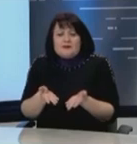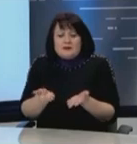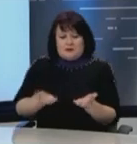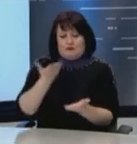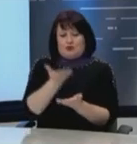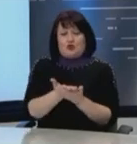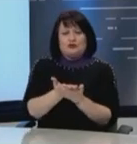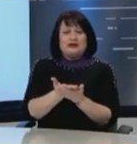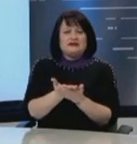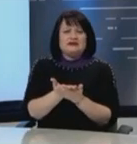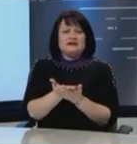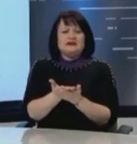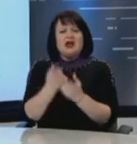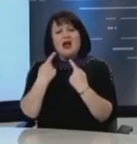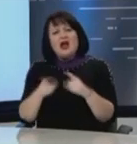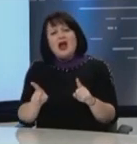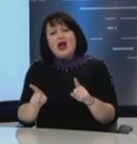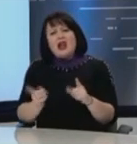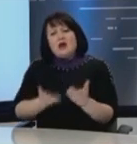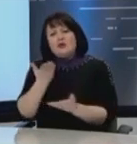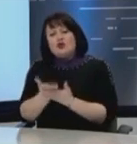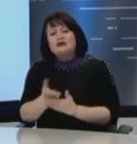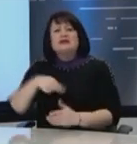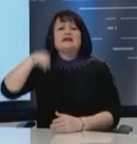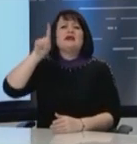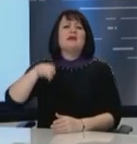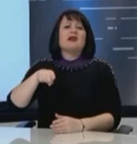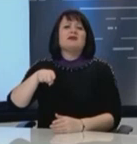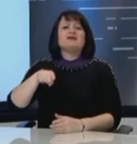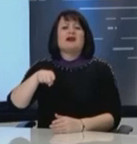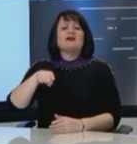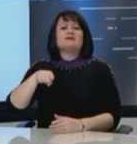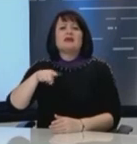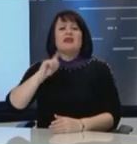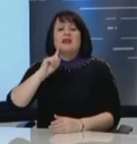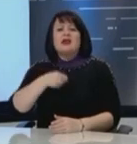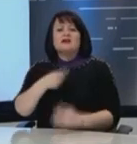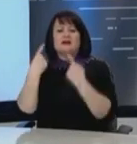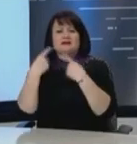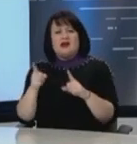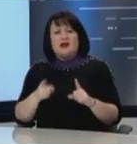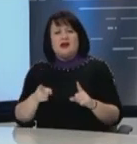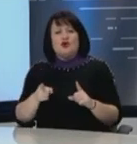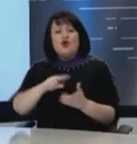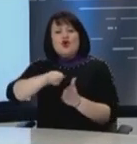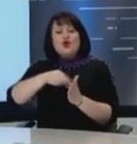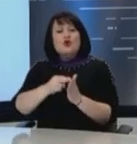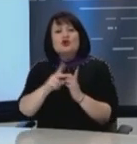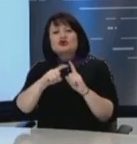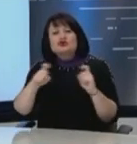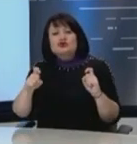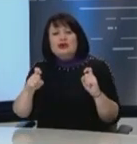διάταξη, άλλα λέτε στην πρόταση των βουλευτών. Δεν είναι κύριος ρόλος της Επιτροπής αυτής